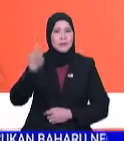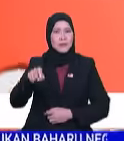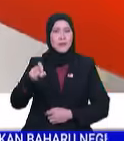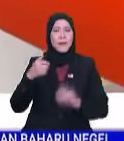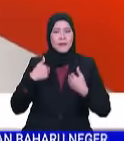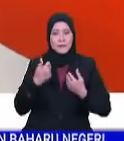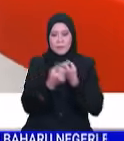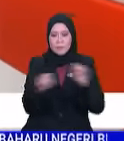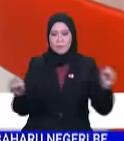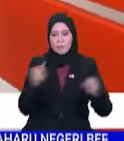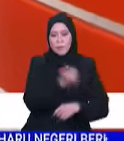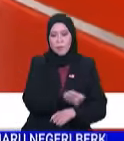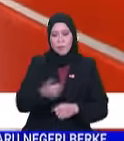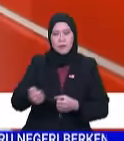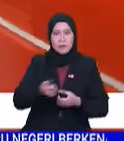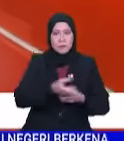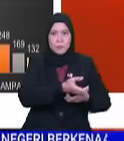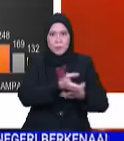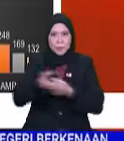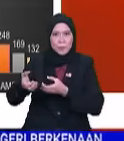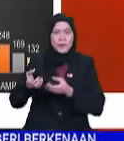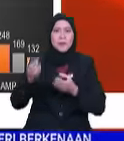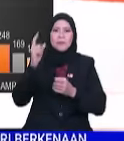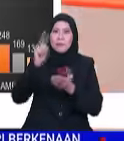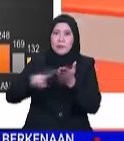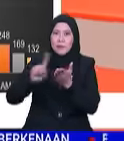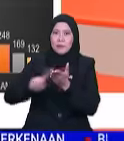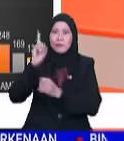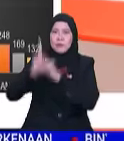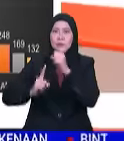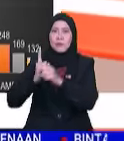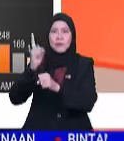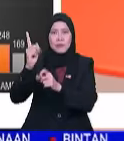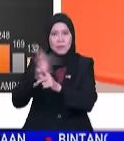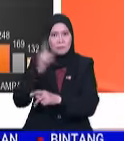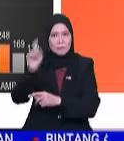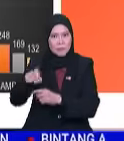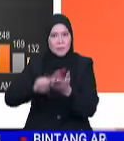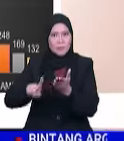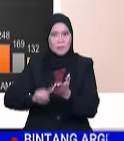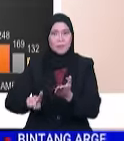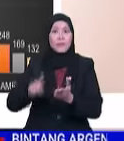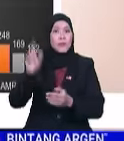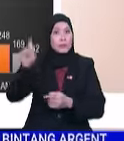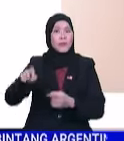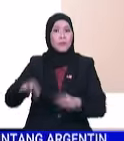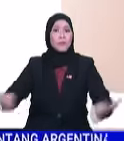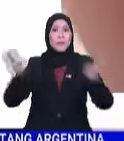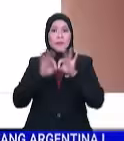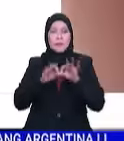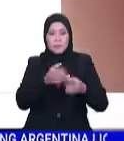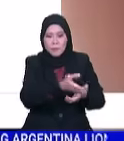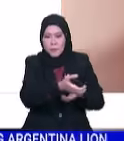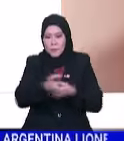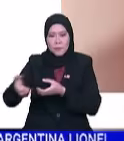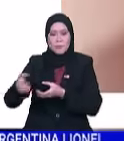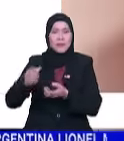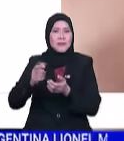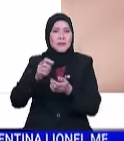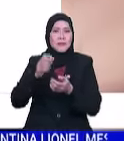alat pemadam api sentiasa diperiksa setahun sekali. Jelas beliau, setiap alat pemadam api perlu diselenggara setiap kali